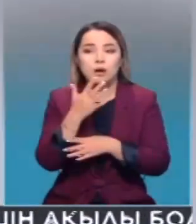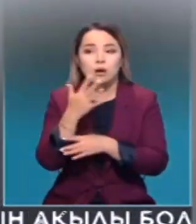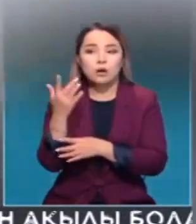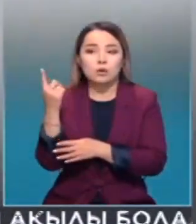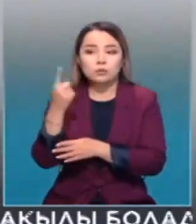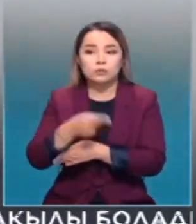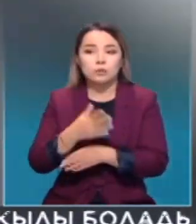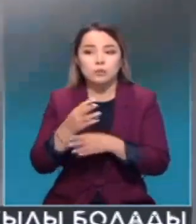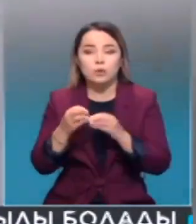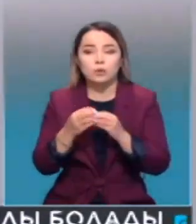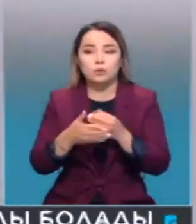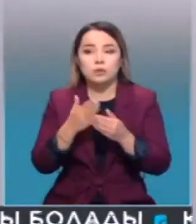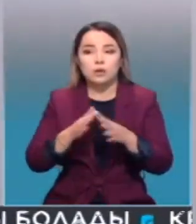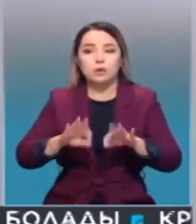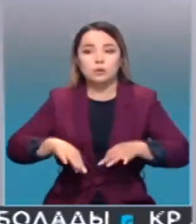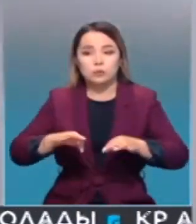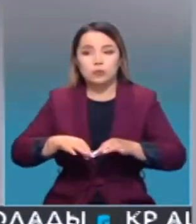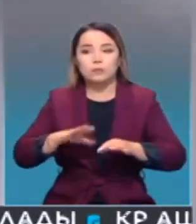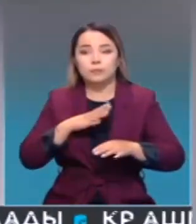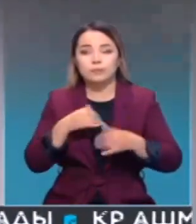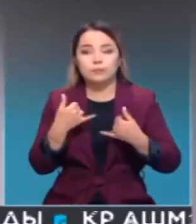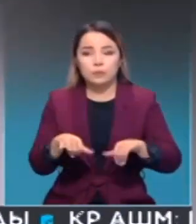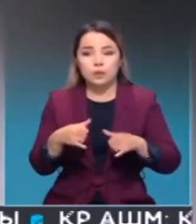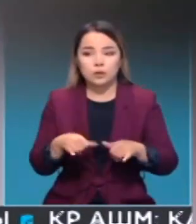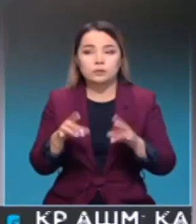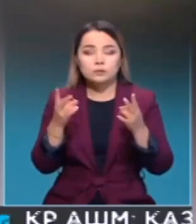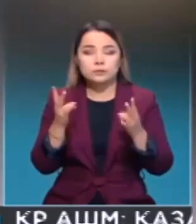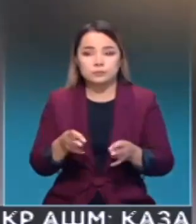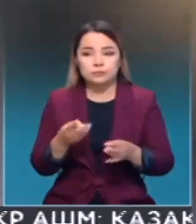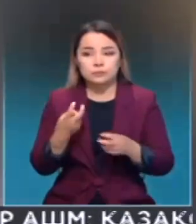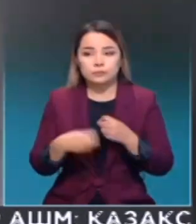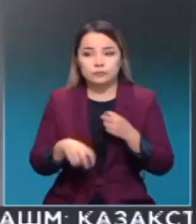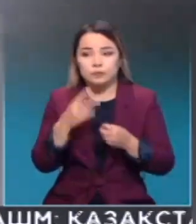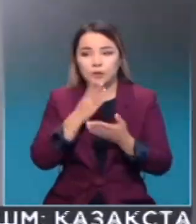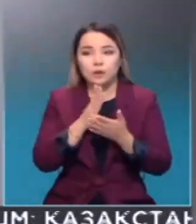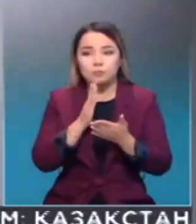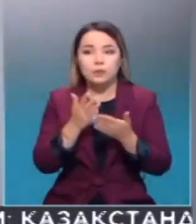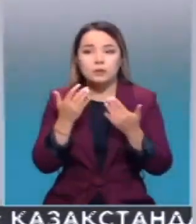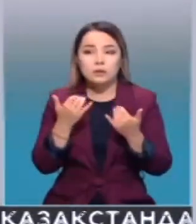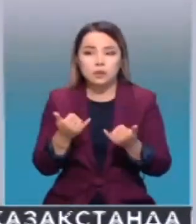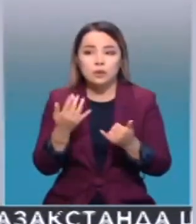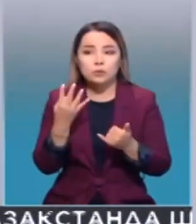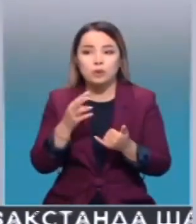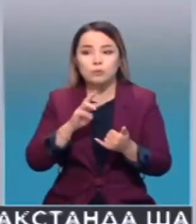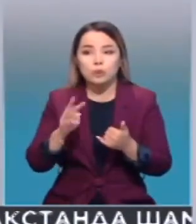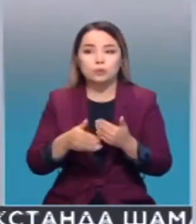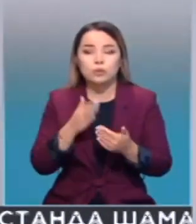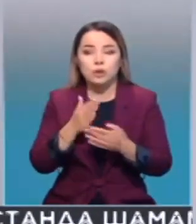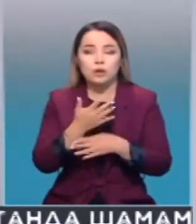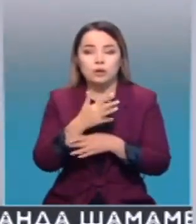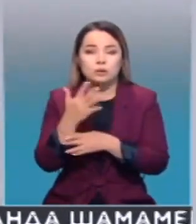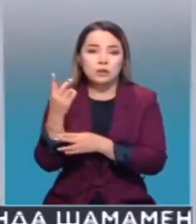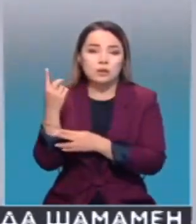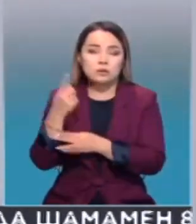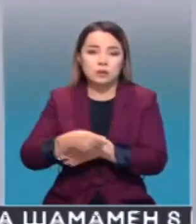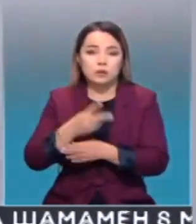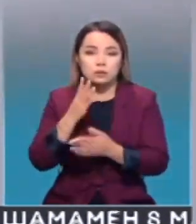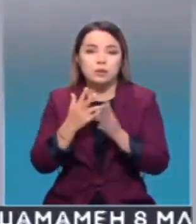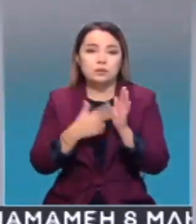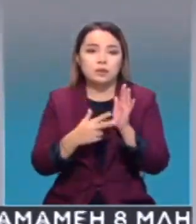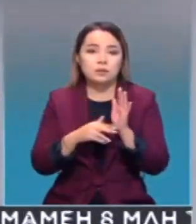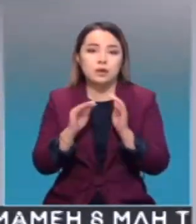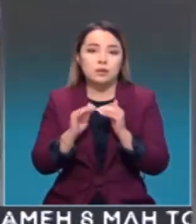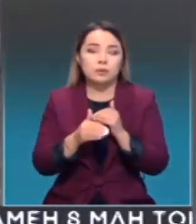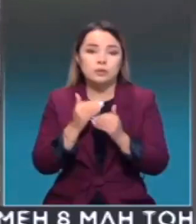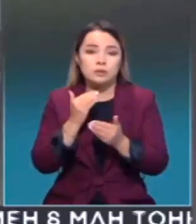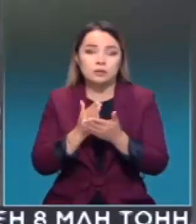құлаған. 10 шақты көлік пен 2 дәмхана зақымданды. Құзырлы органның дерегінше, қазір қалада 4 миллионға жуық тал терек өсіп тұр, оның 80